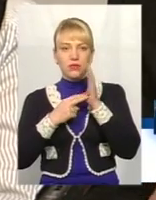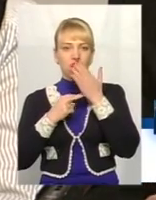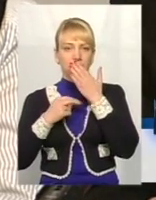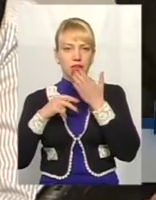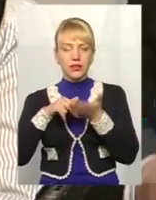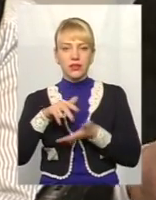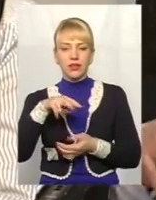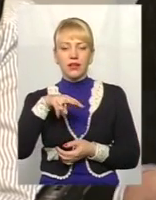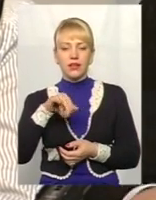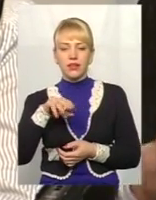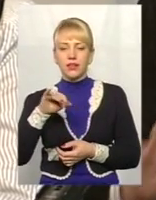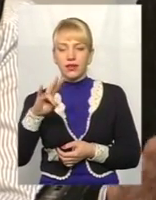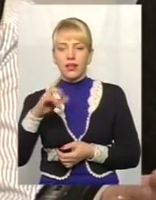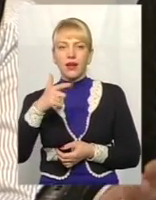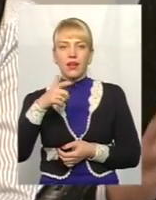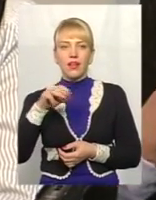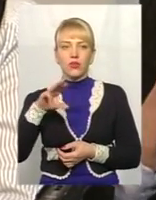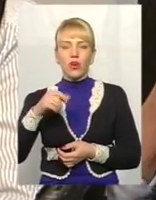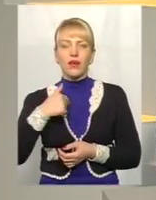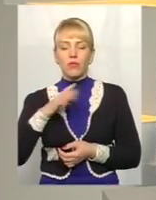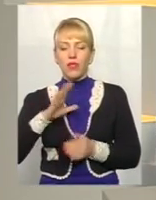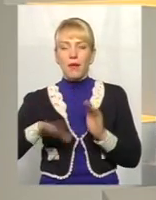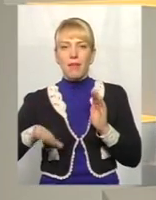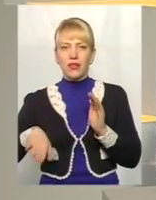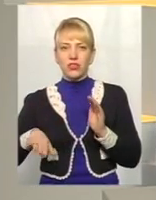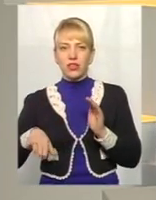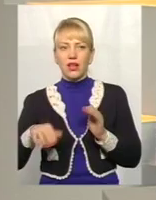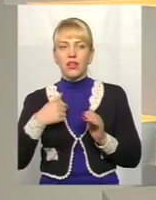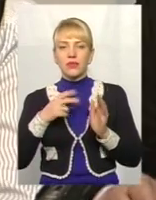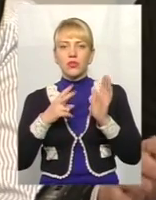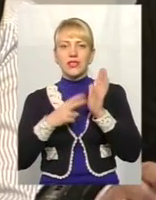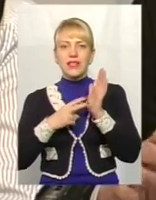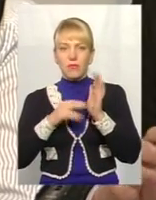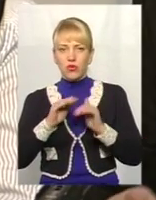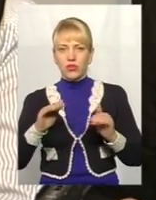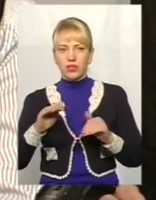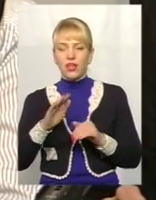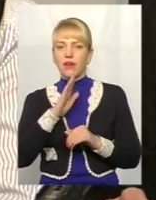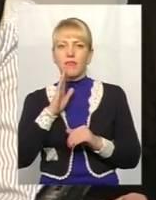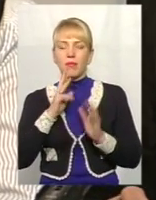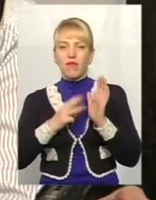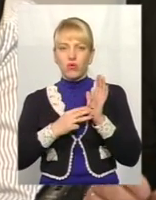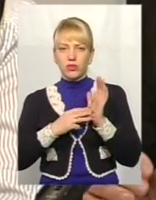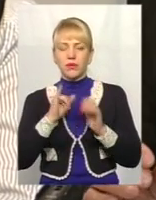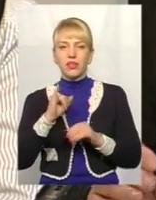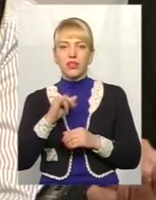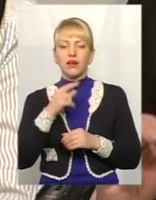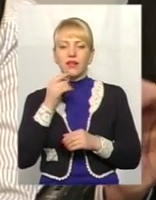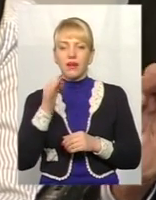в гетто, і мама каже, а я була сама менша, 7 дітей, мама 8, і каже до неї,